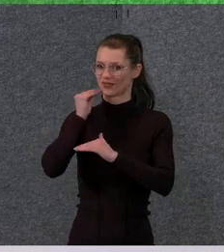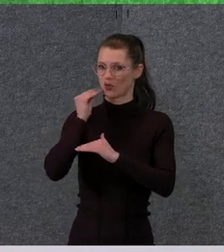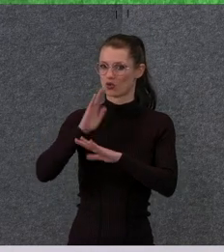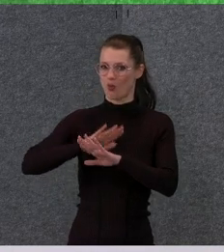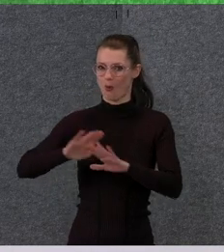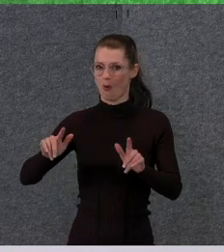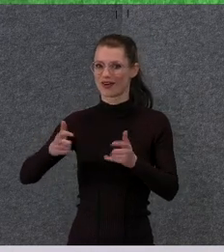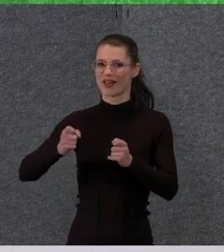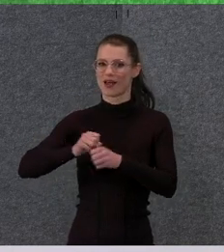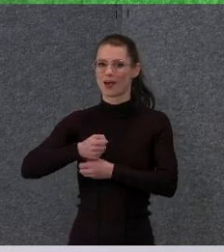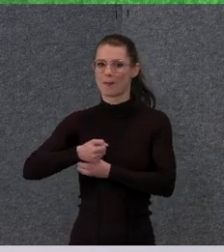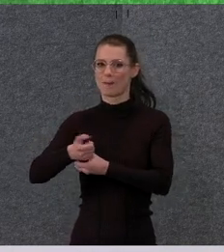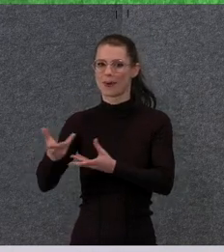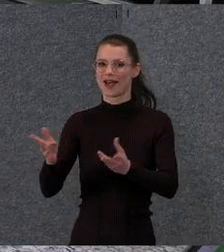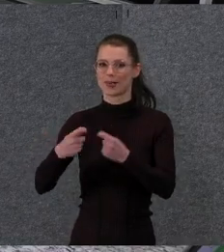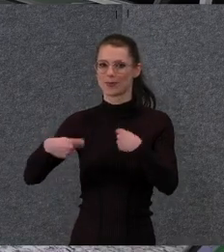schicken.